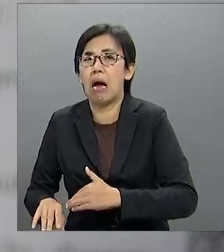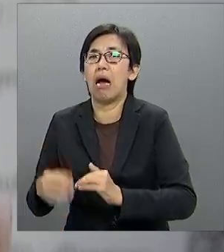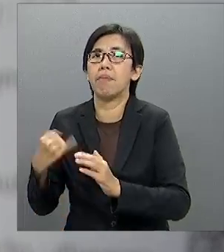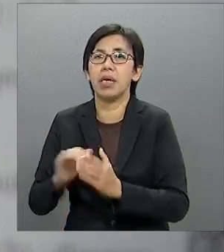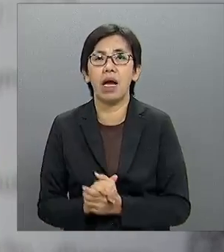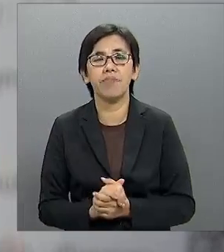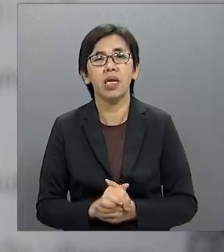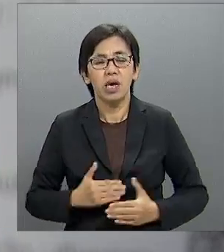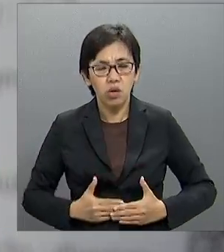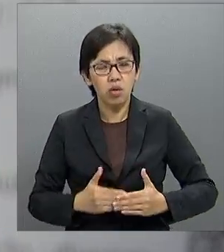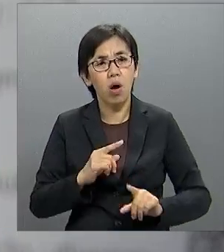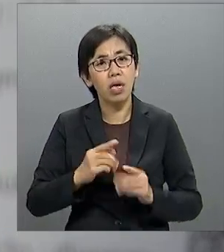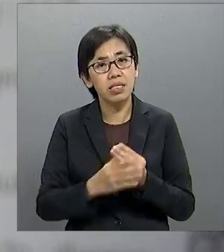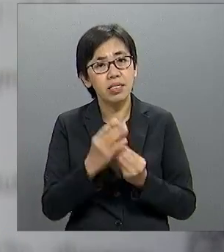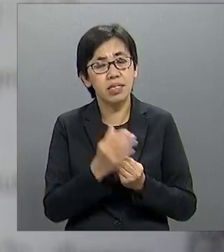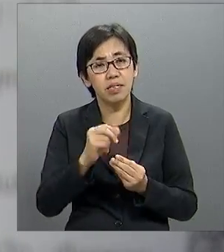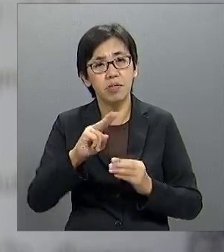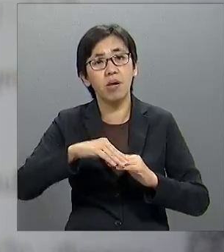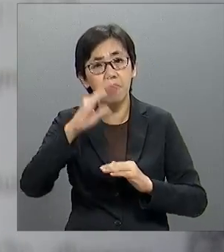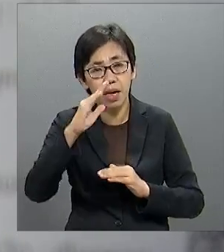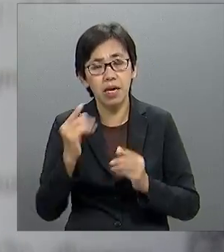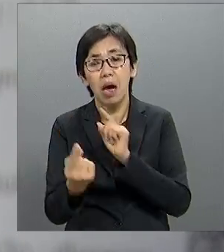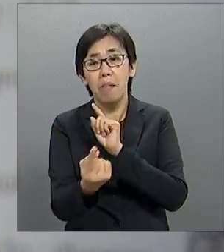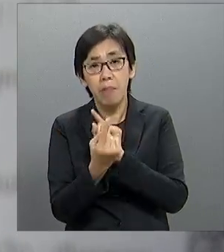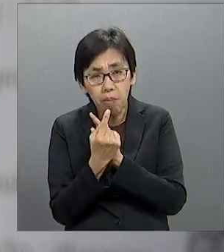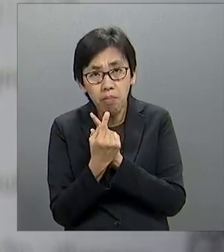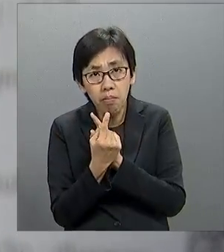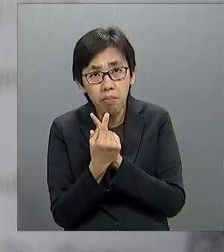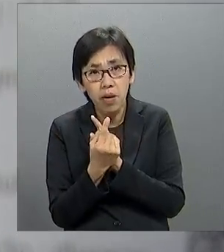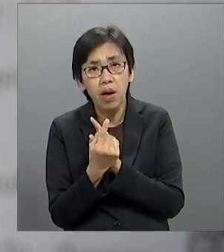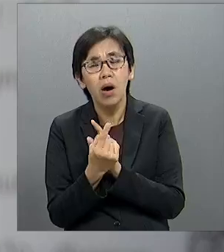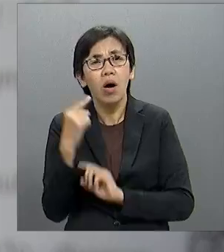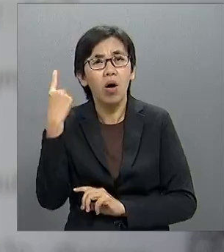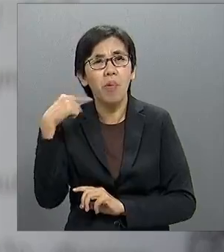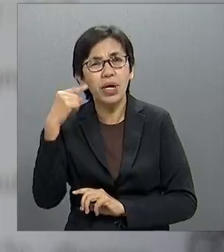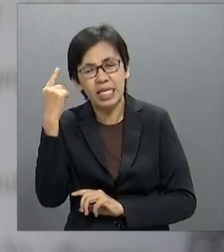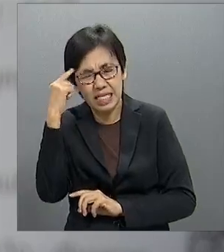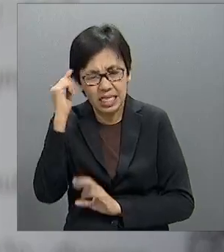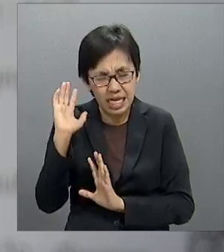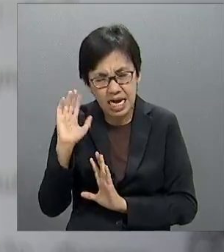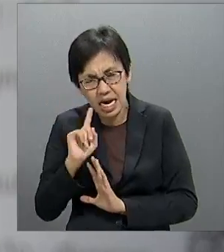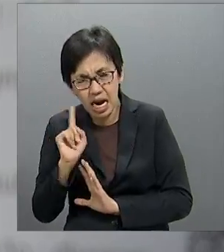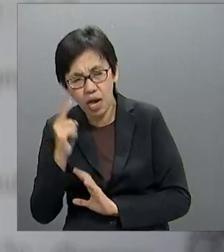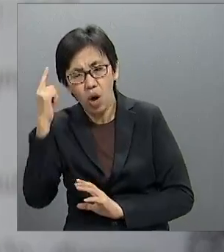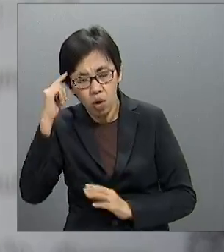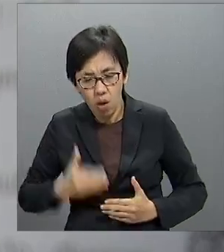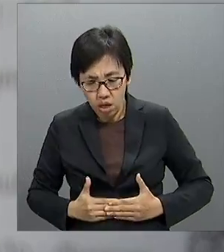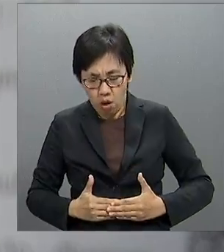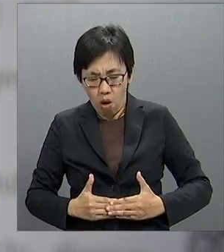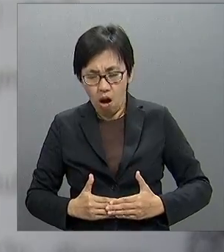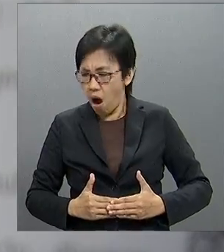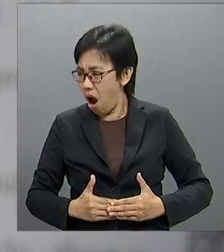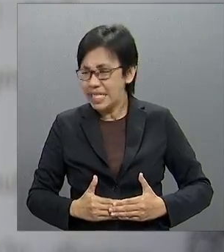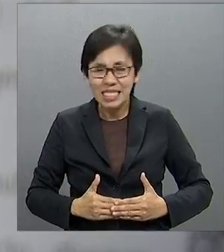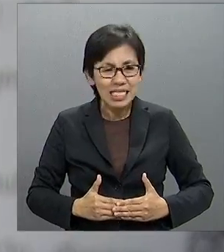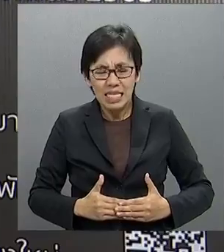คือถามว่าเขาจะมาเจอเราอ่ะค่ะเขาต้องเขาต้องผ่านหลายขั้นตอนมากผู้หญิงหมดจะรู้ว่าตัวเองท้องฟ้าจะ